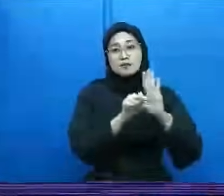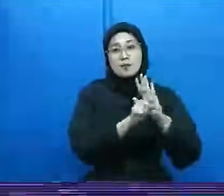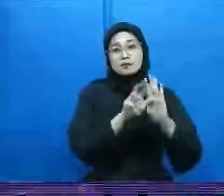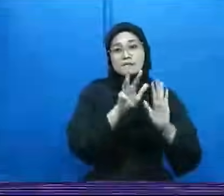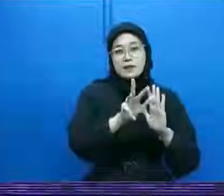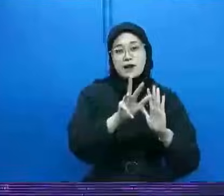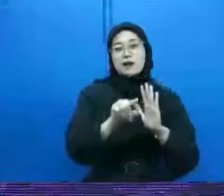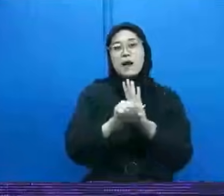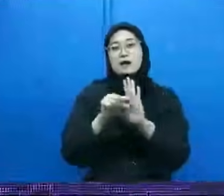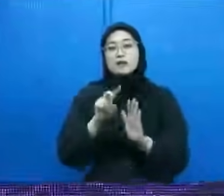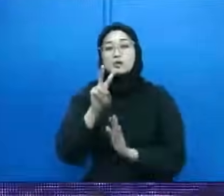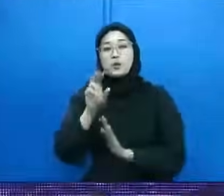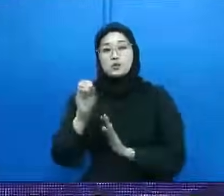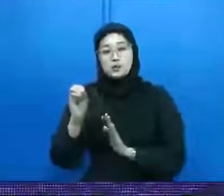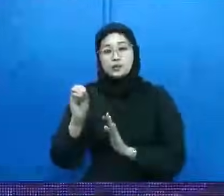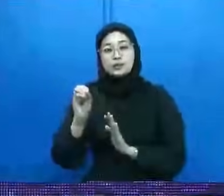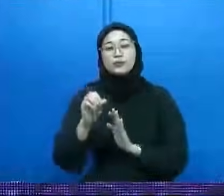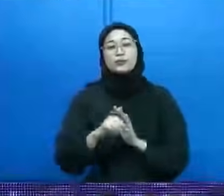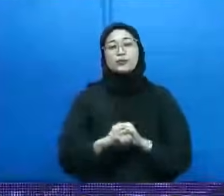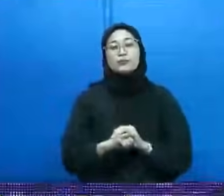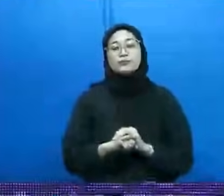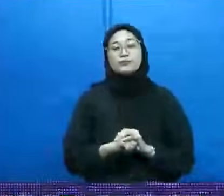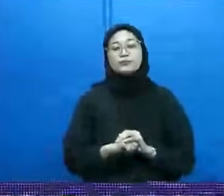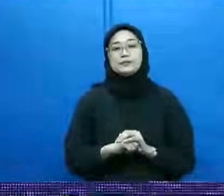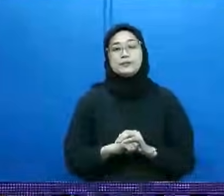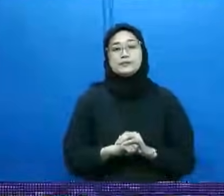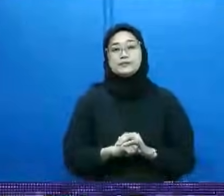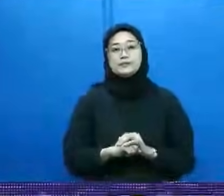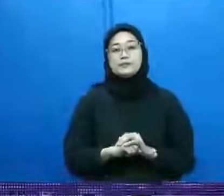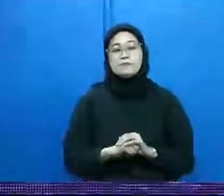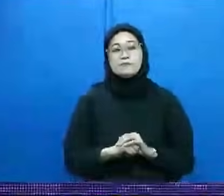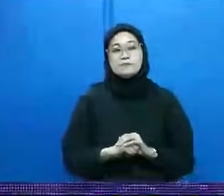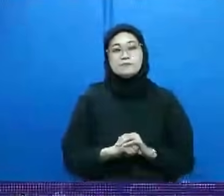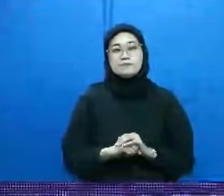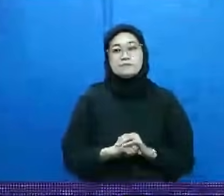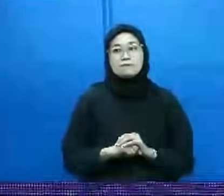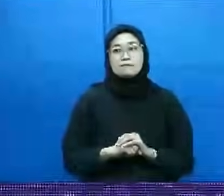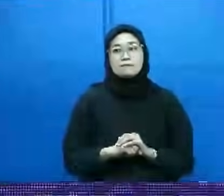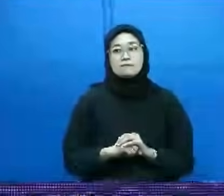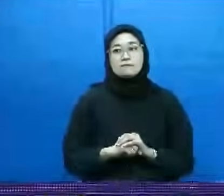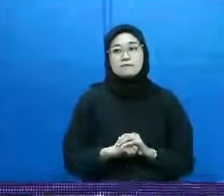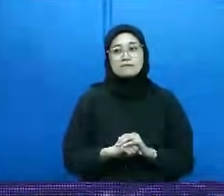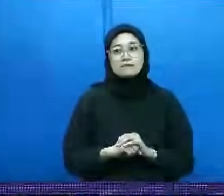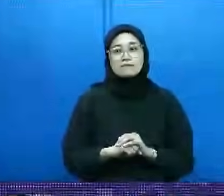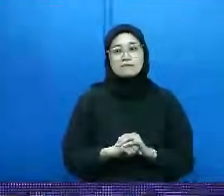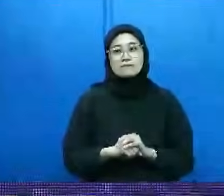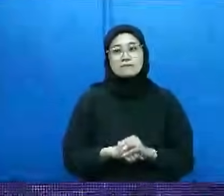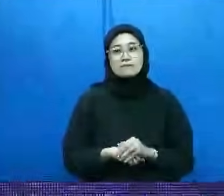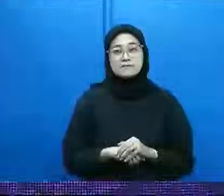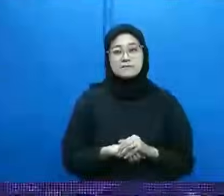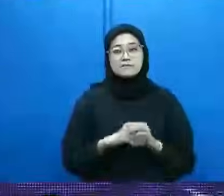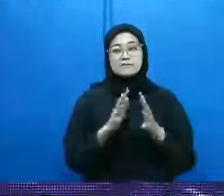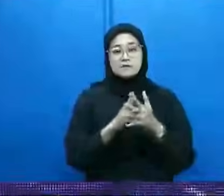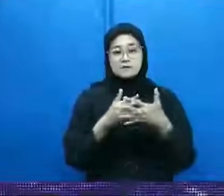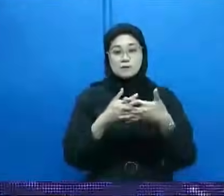Nama suratnya nanti saya bahas belakangan, saya masuk kepada ayatnya dulu. Ya. Saya pelankan sebentar, supaya kita bisa memahami dengan